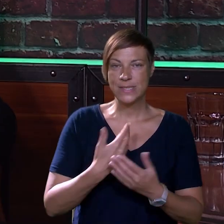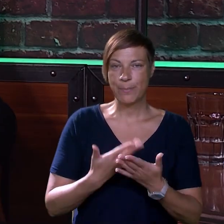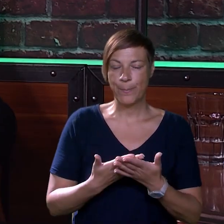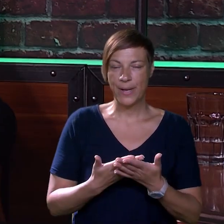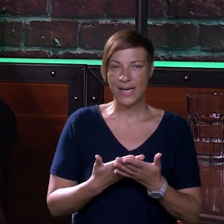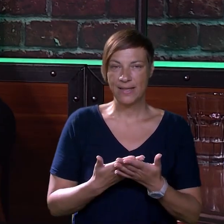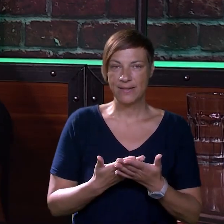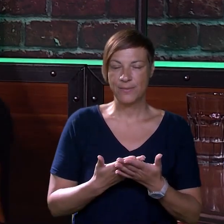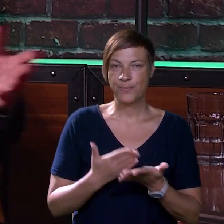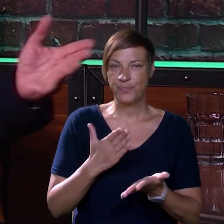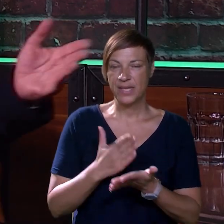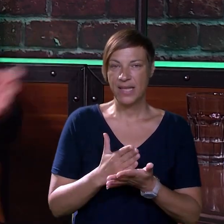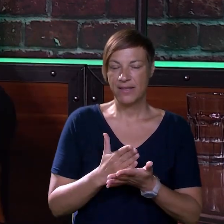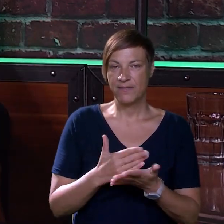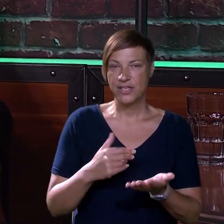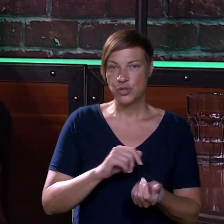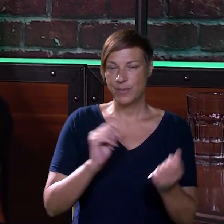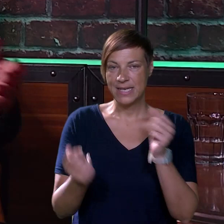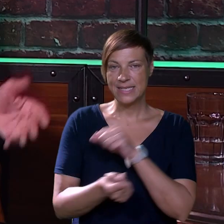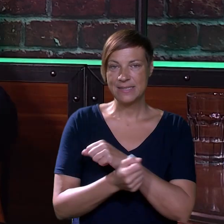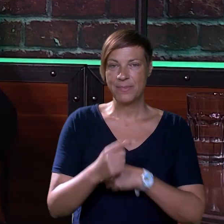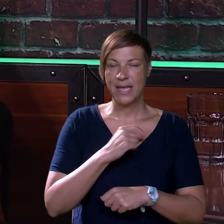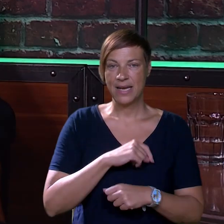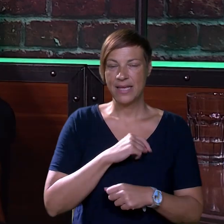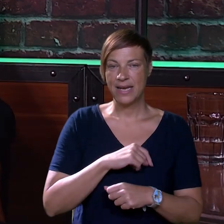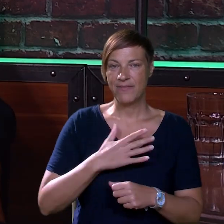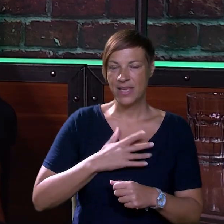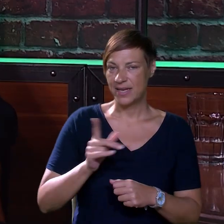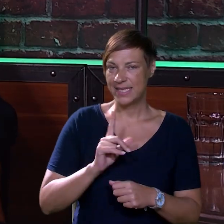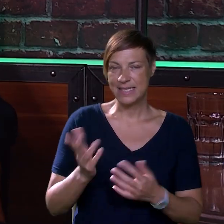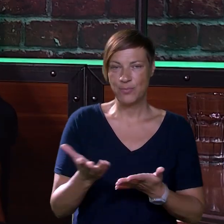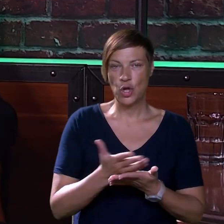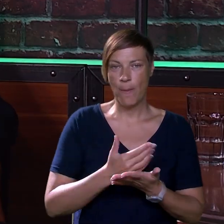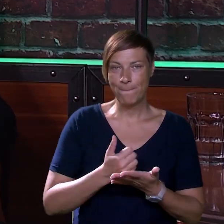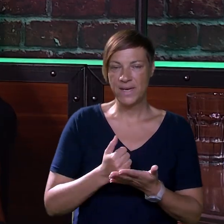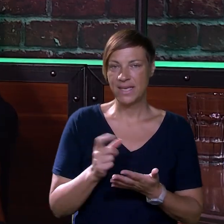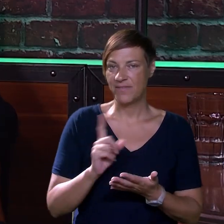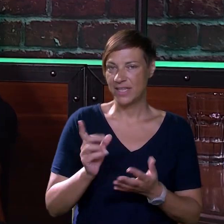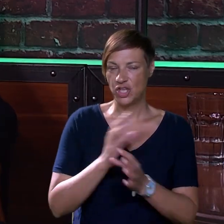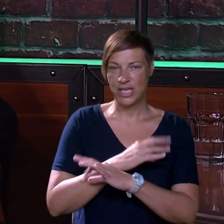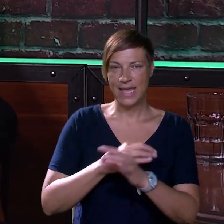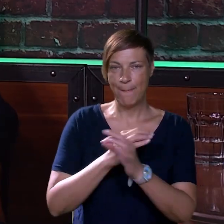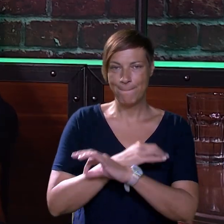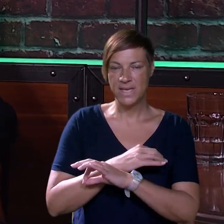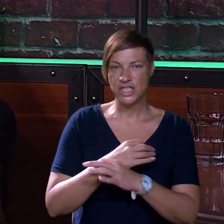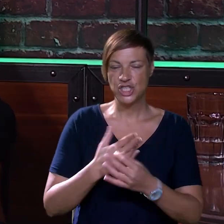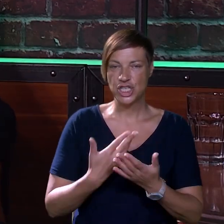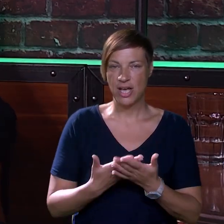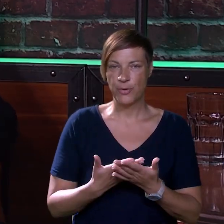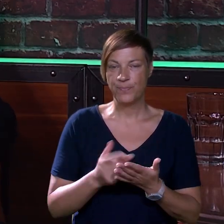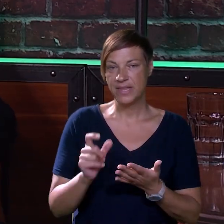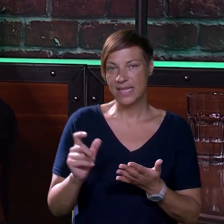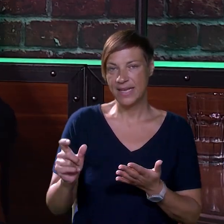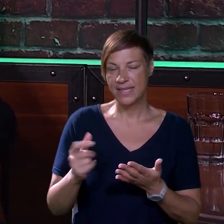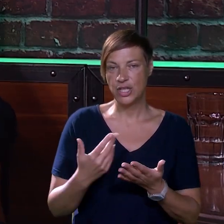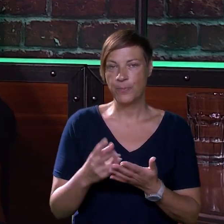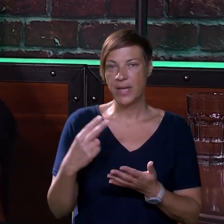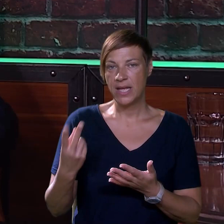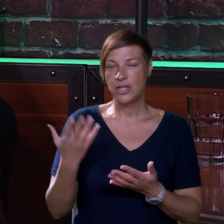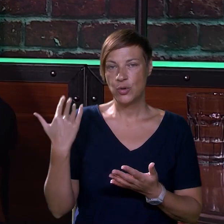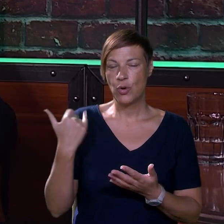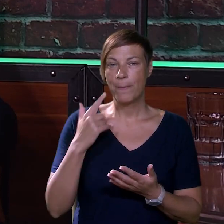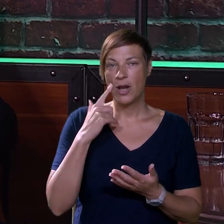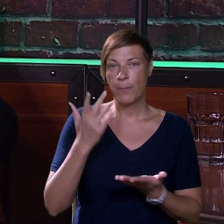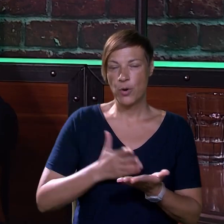ovdje zna, znači već su smijenili, bili ravnatelji, ja sam trebao preći u Split, ja nisam to prihvatio i nije mi žao, to znači taj dio. Drugo,